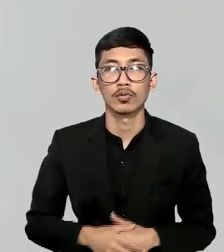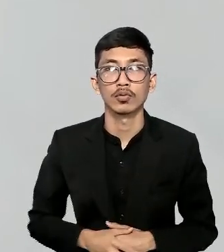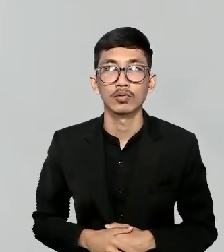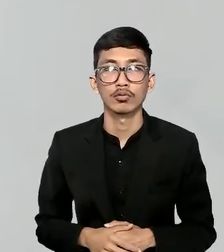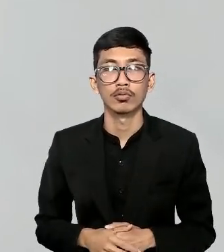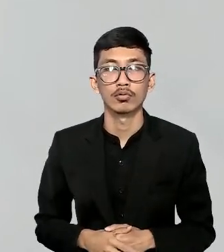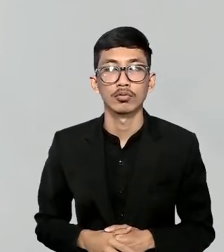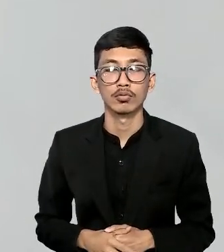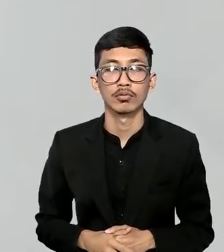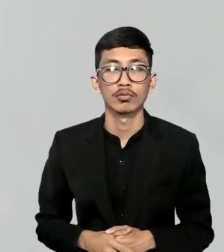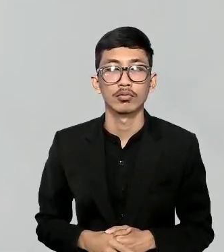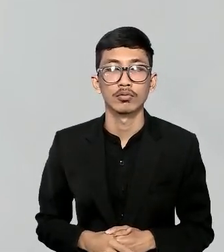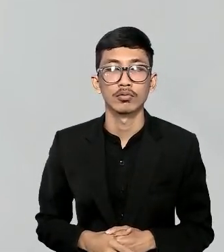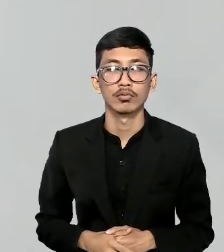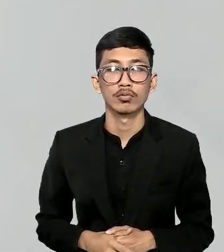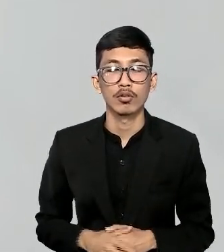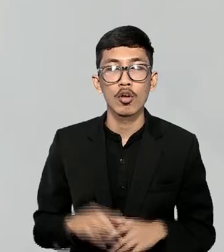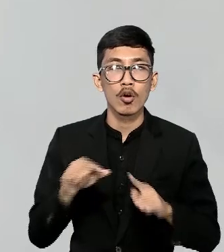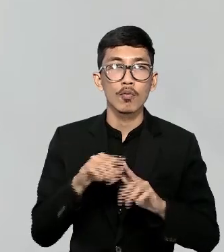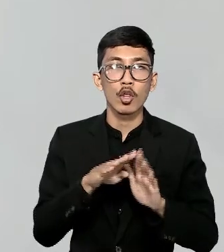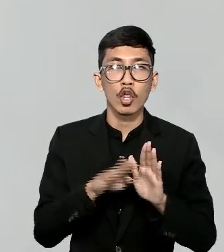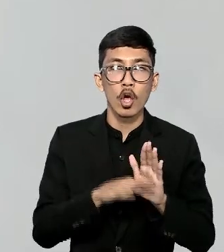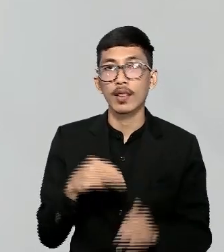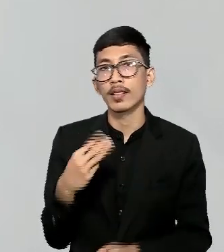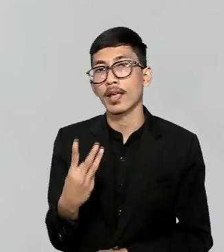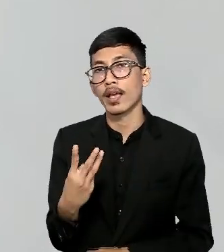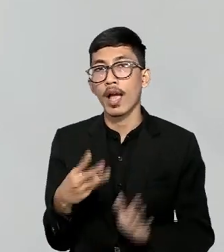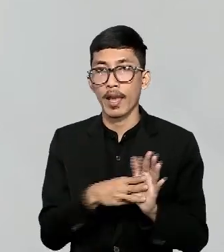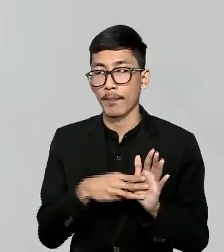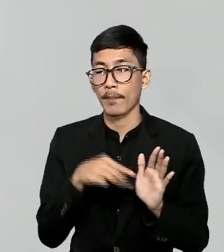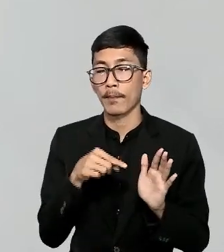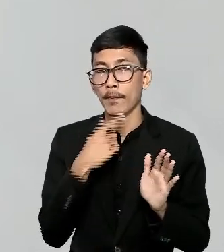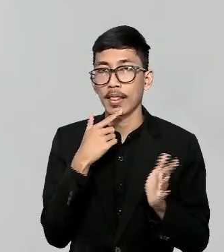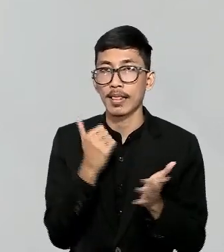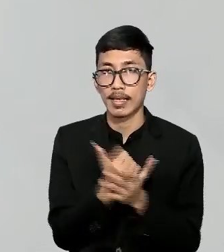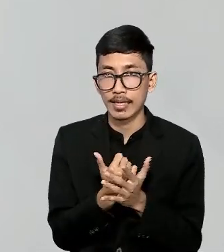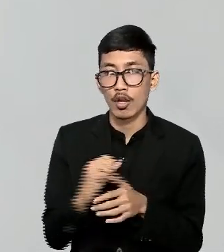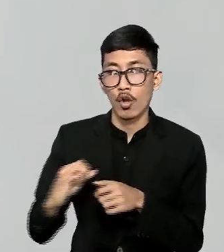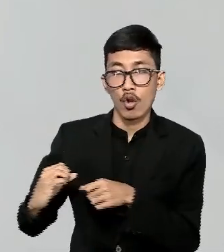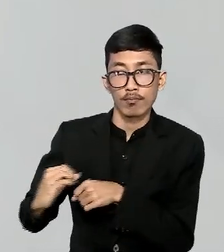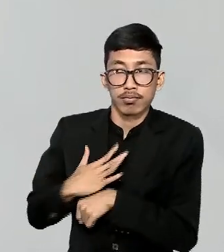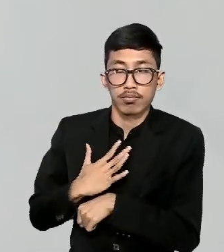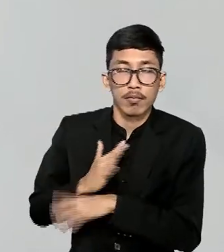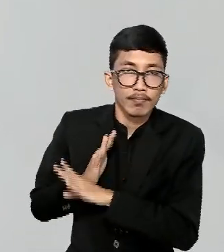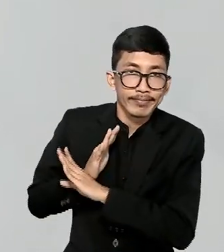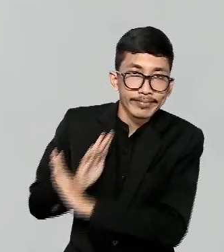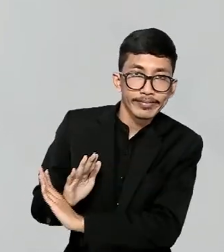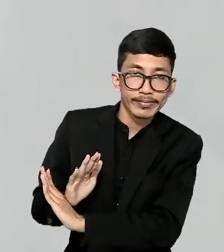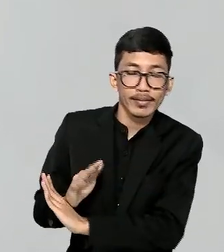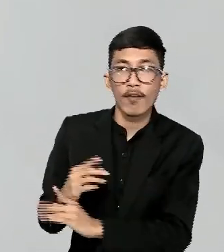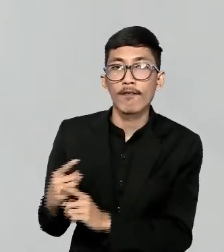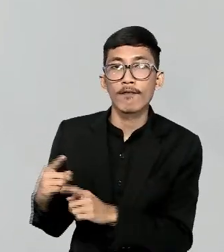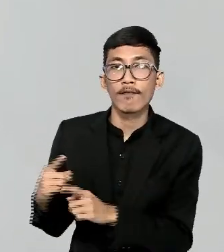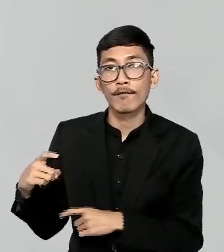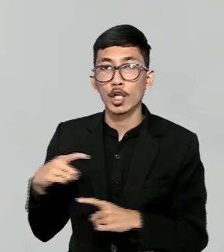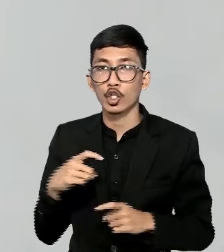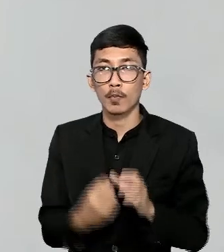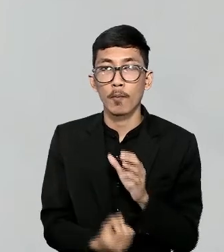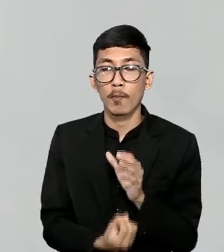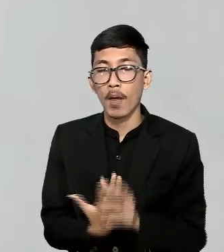tidak kalah pentingnya adalah penerapan proses 3 m itu akan memperlambat penularan sehingga memperlambat kembang biak virus